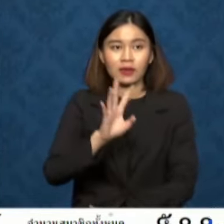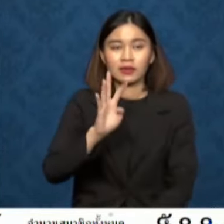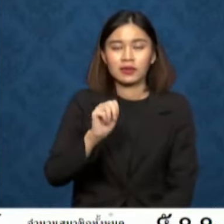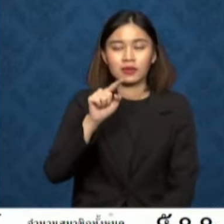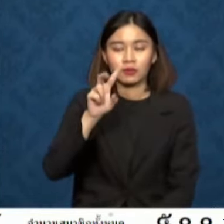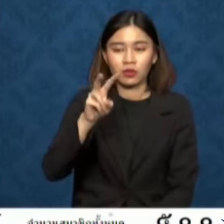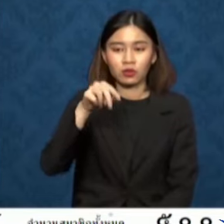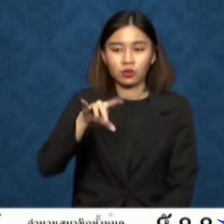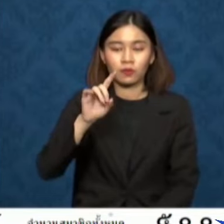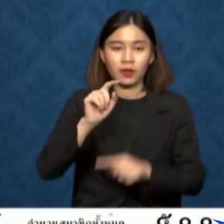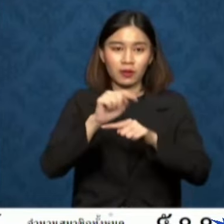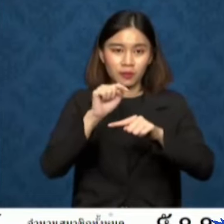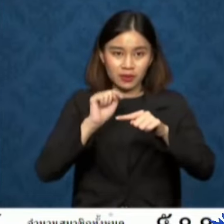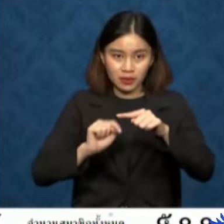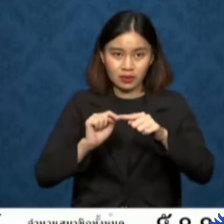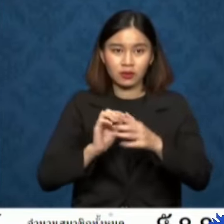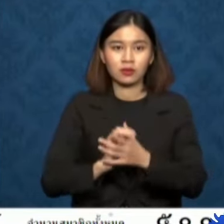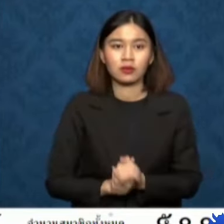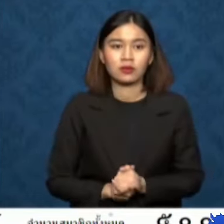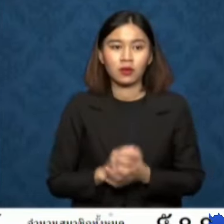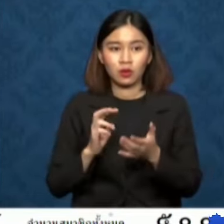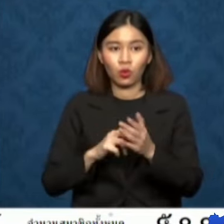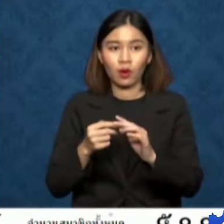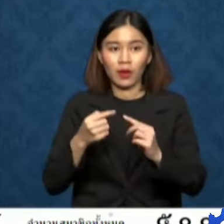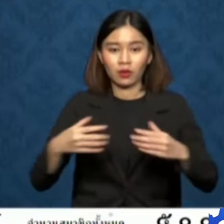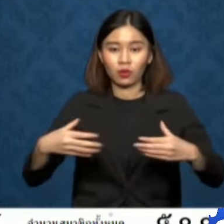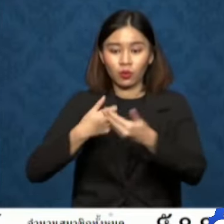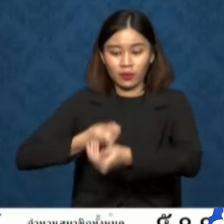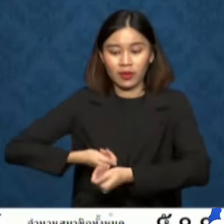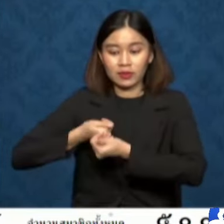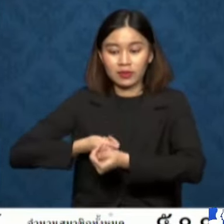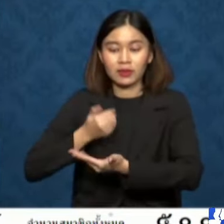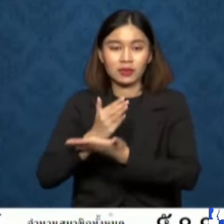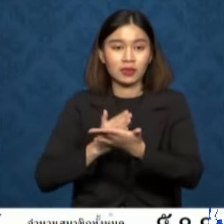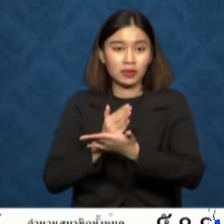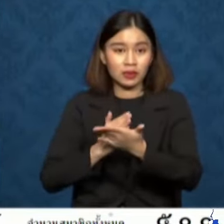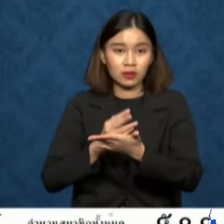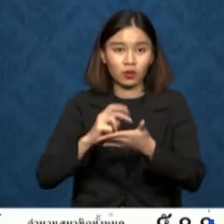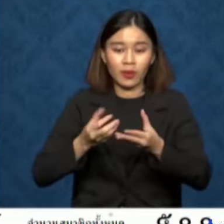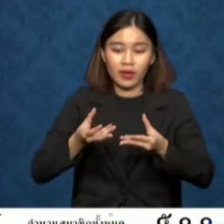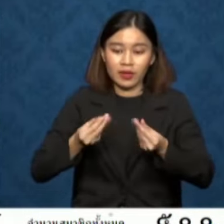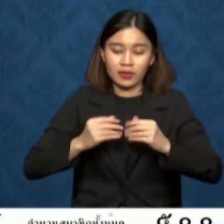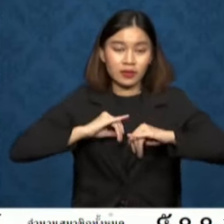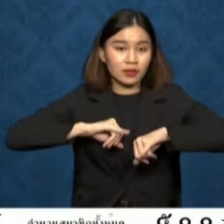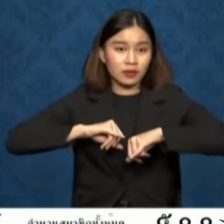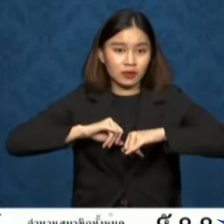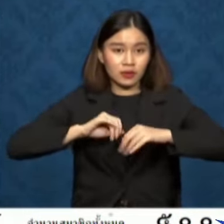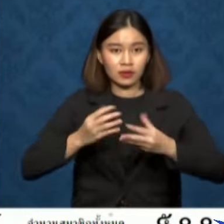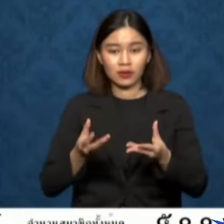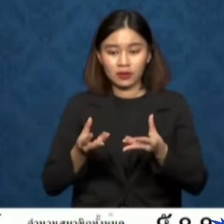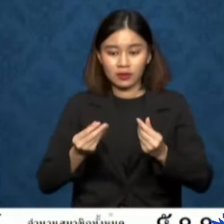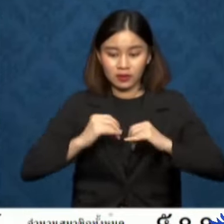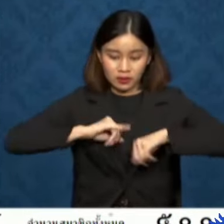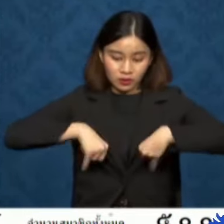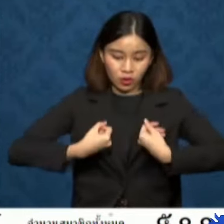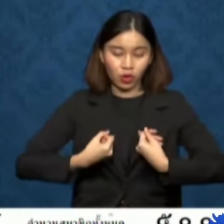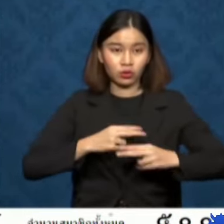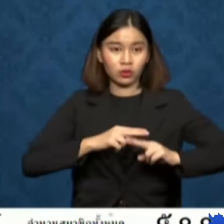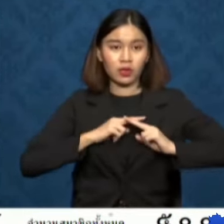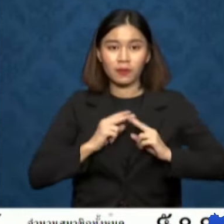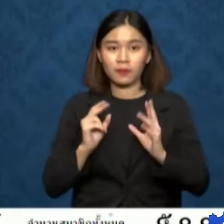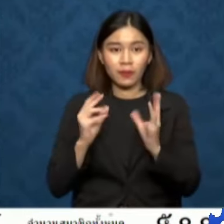perเท่านั้นท่านประธานครับแสดงว่ามีเกษตรกรมากกว่าครึ่งนึงครับที่ไม่มีที่ดินเป็นของทำที่ไม่มีที่ดินเป็นของตัว